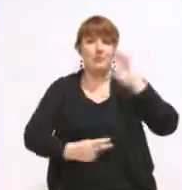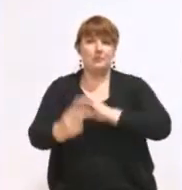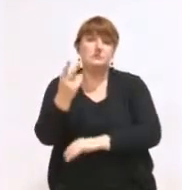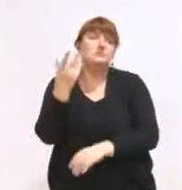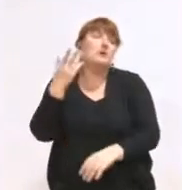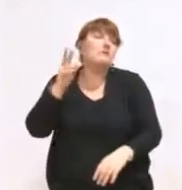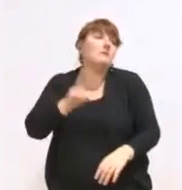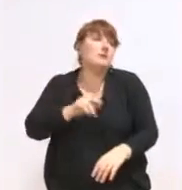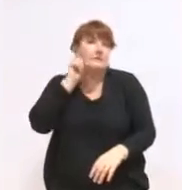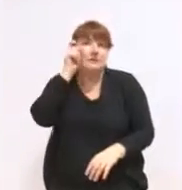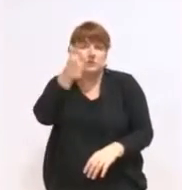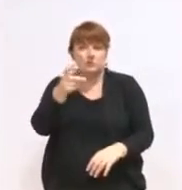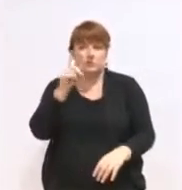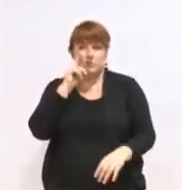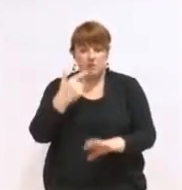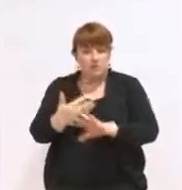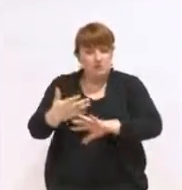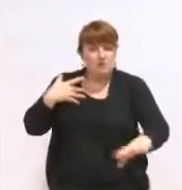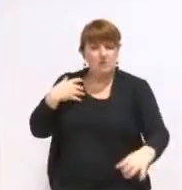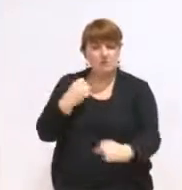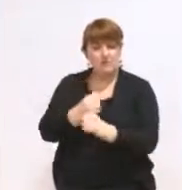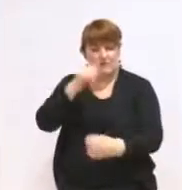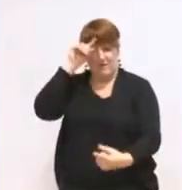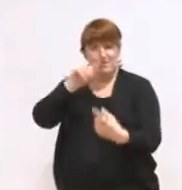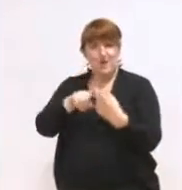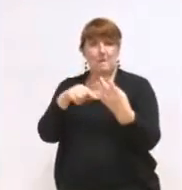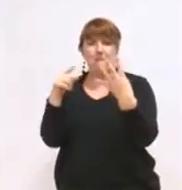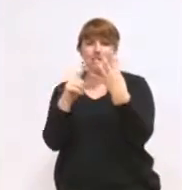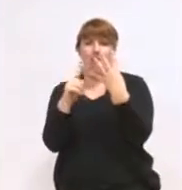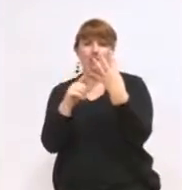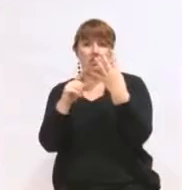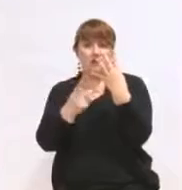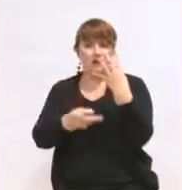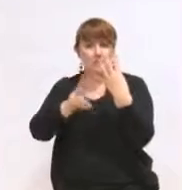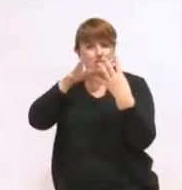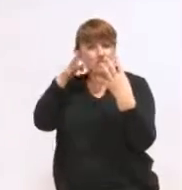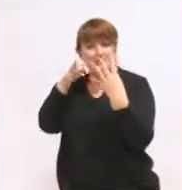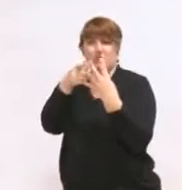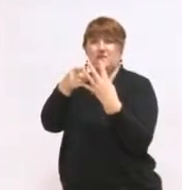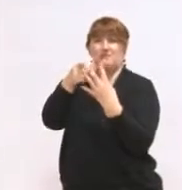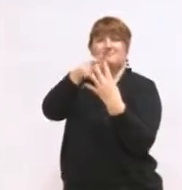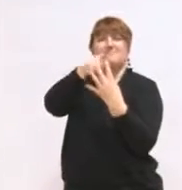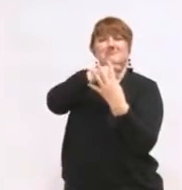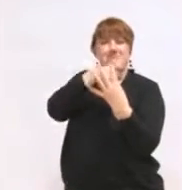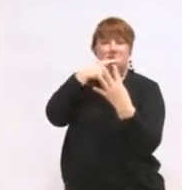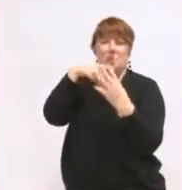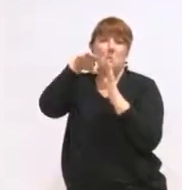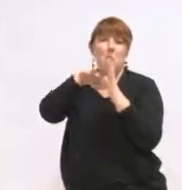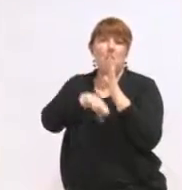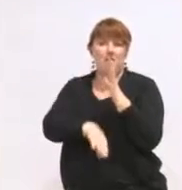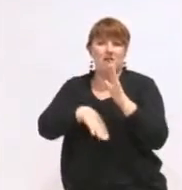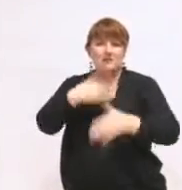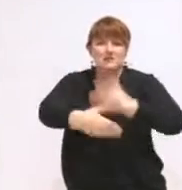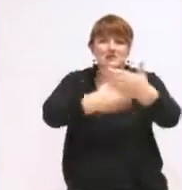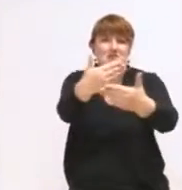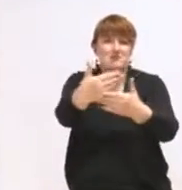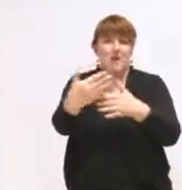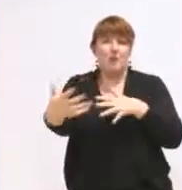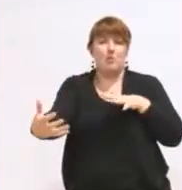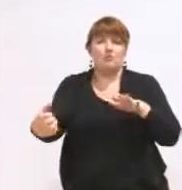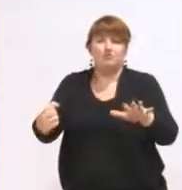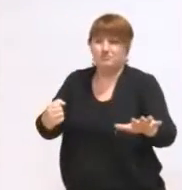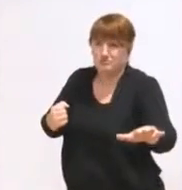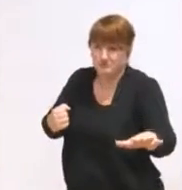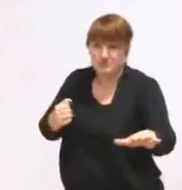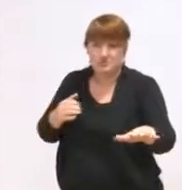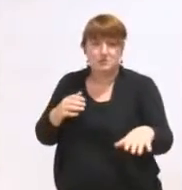travail particulier, me semble-t-il, sur l'axe 4. Et donc, de fait, on sent que sur les autres axes, ça n'a pas forcément avancé au même rythme. Je vais